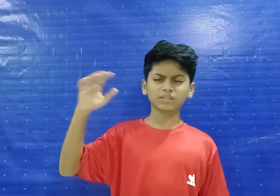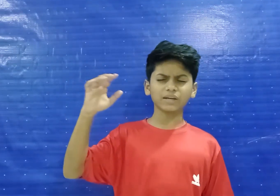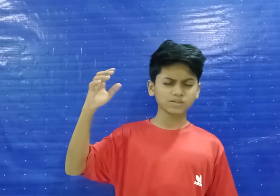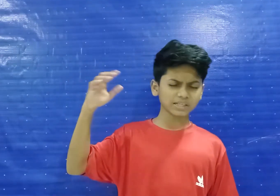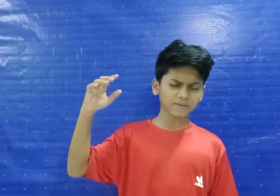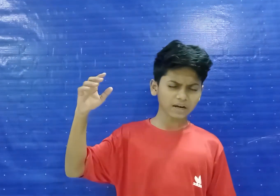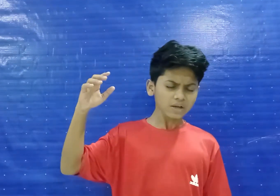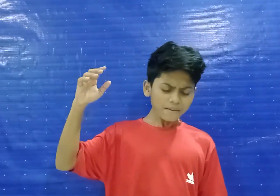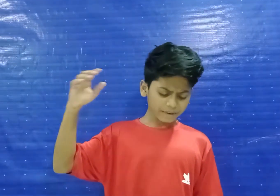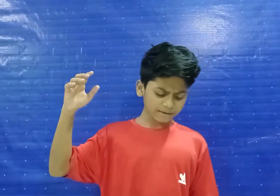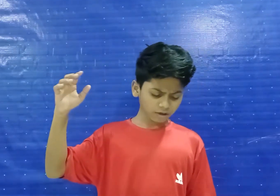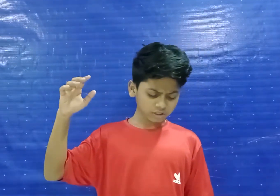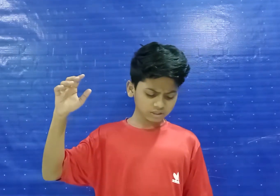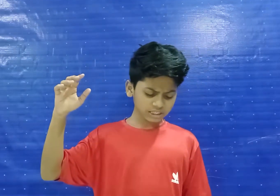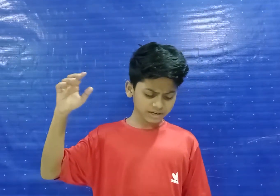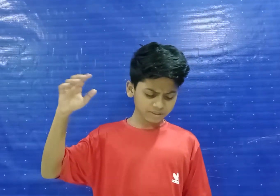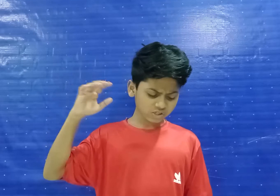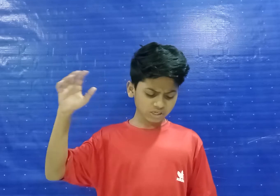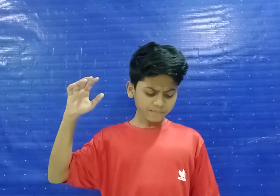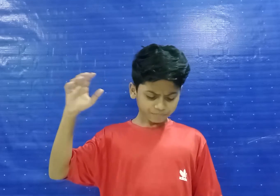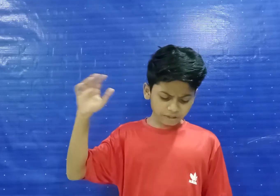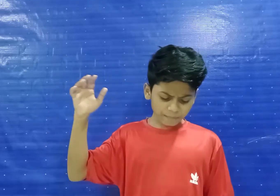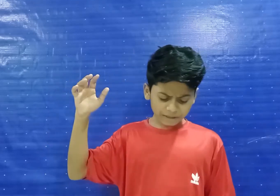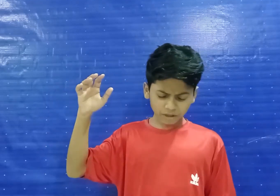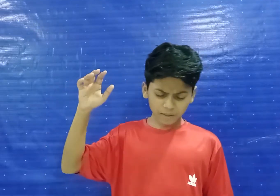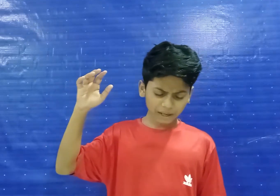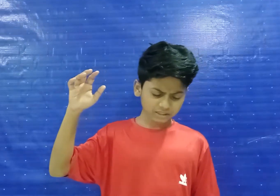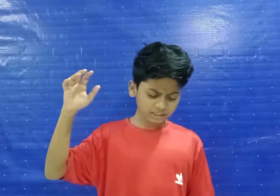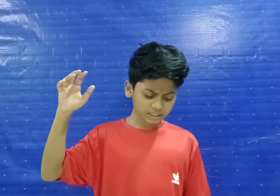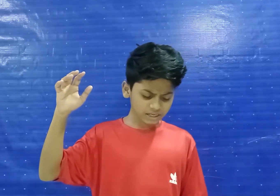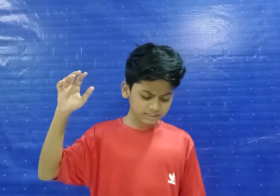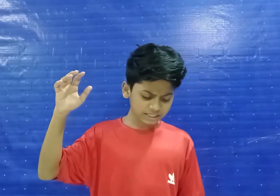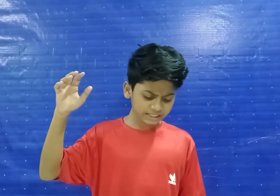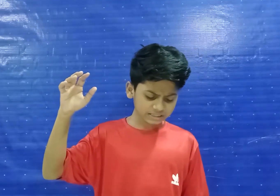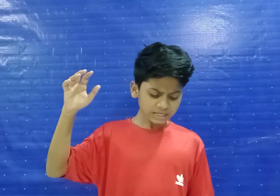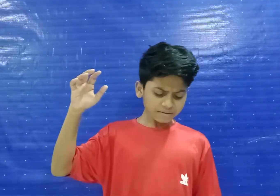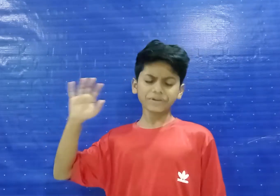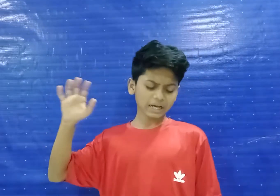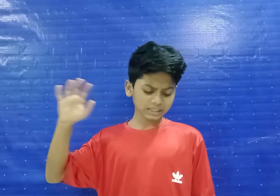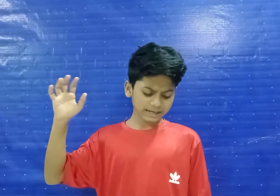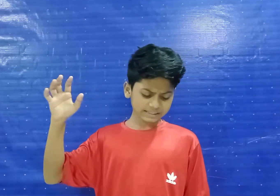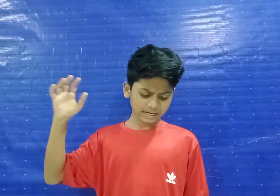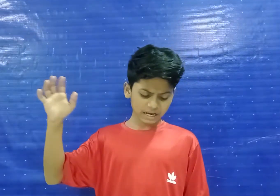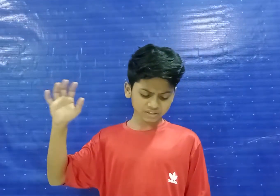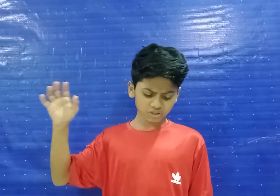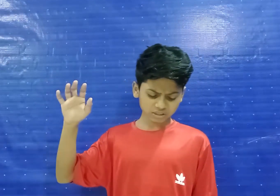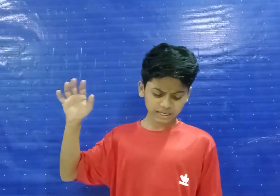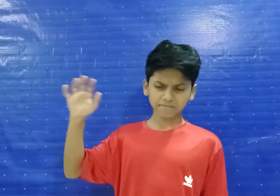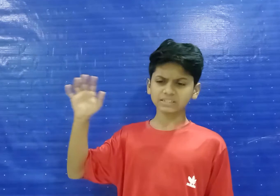Thank you, Jesus. We are praying for our pastor, children, and leaders. We are praying for